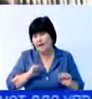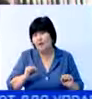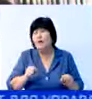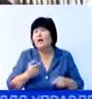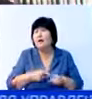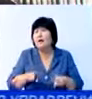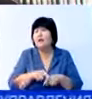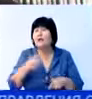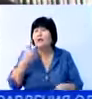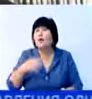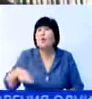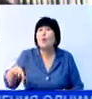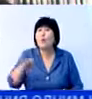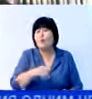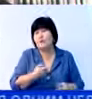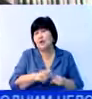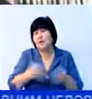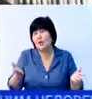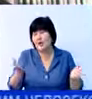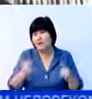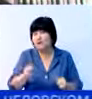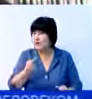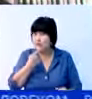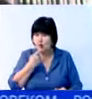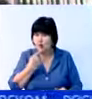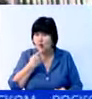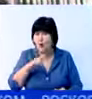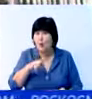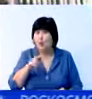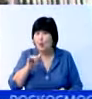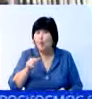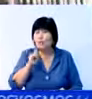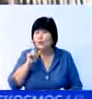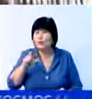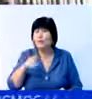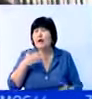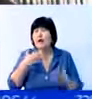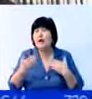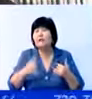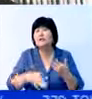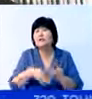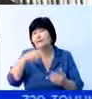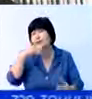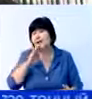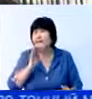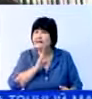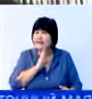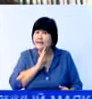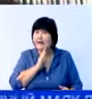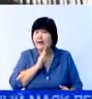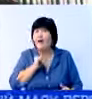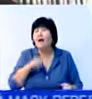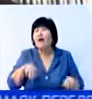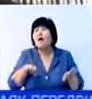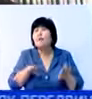как бы две области, которые вызывают затруднения у молодых людей обращаться за помощью к родителям. Как